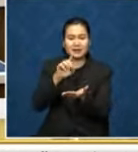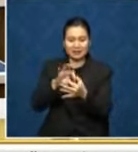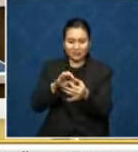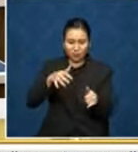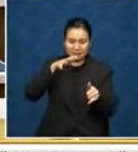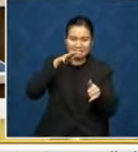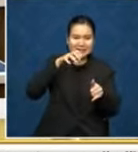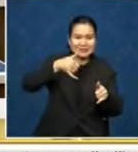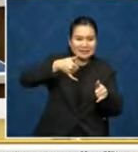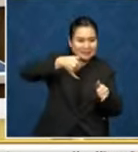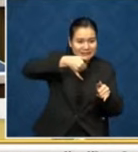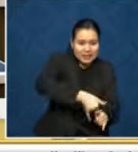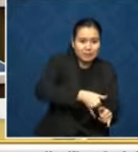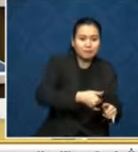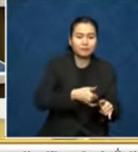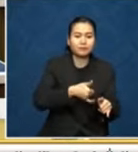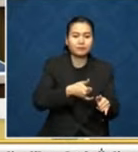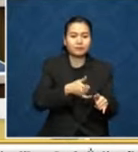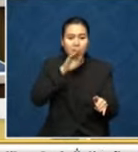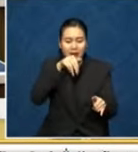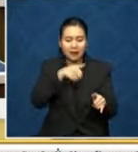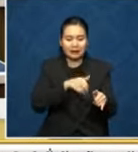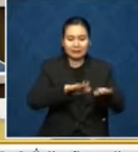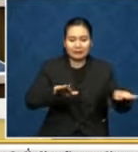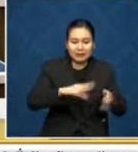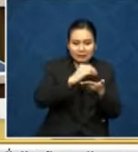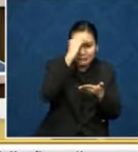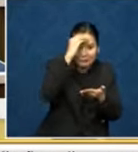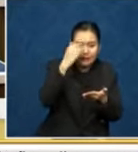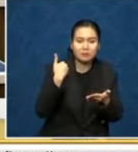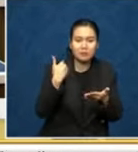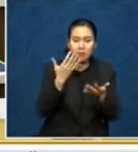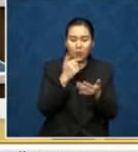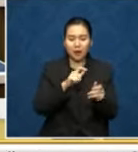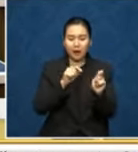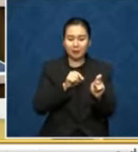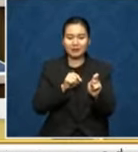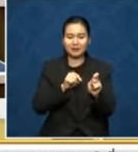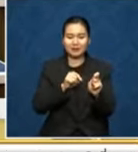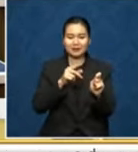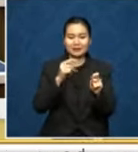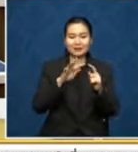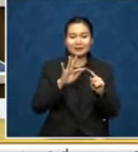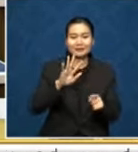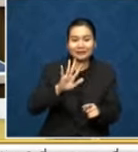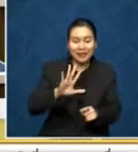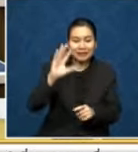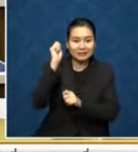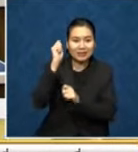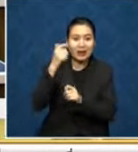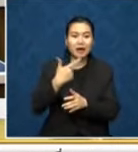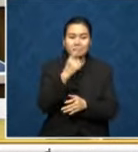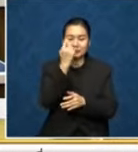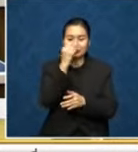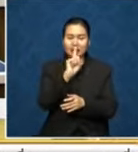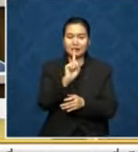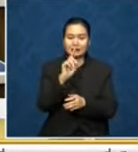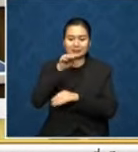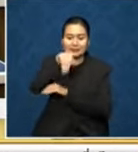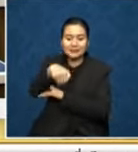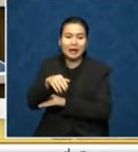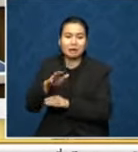เรียนนะครับเพราะว่าในส่วนของที่อำเภอท่าชนะนะเดิมทีที่ผมเสนอปัญหามีช้างแ